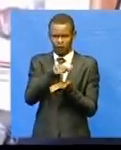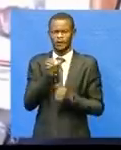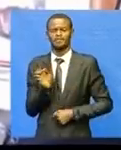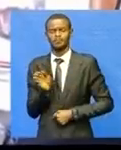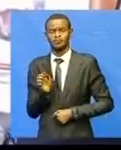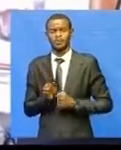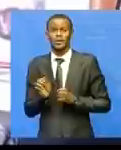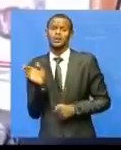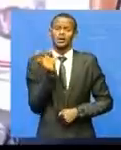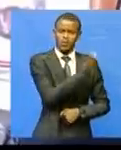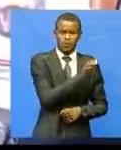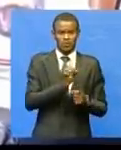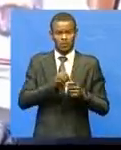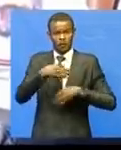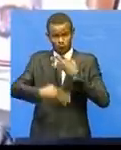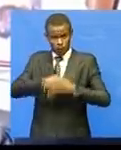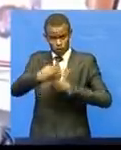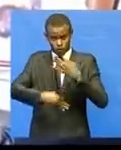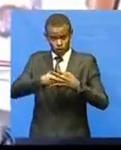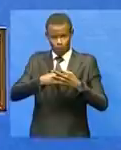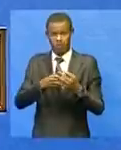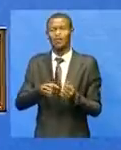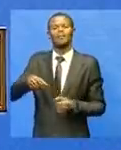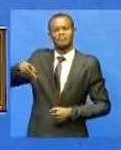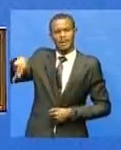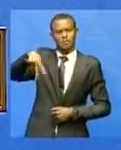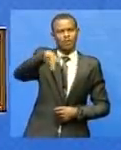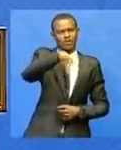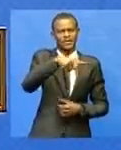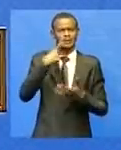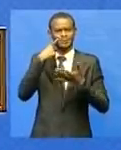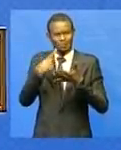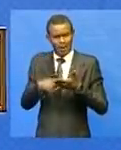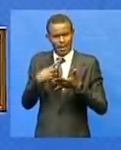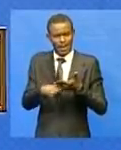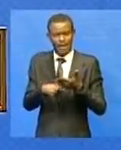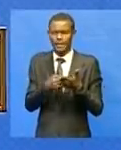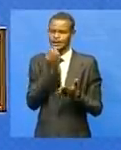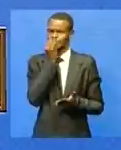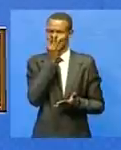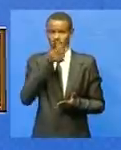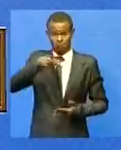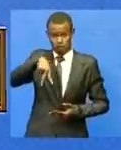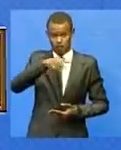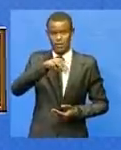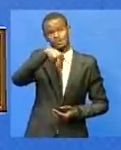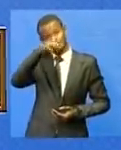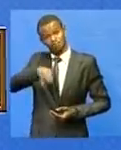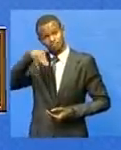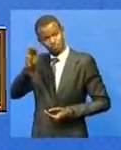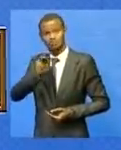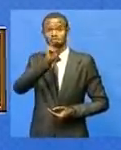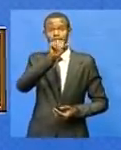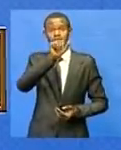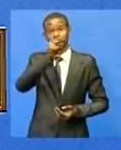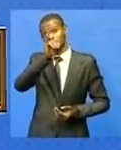provinciales, marqués notamment par la déchéance du gouverneur et du vice-gouverneur de la province du Maniema par l'Assemblée provinciale le 27